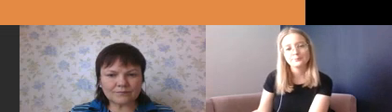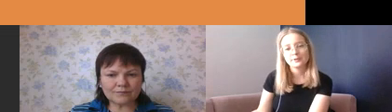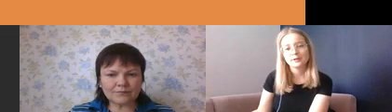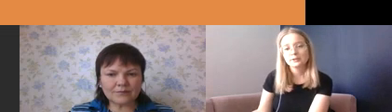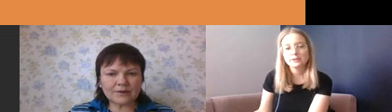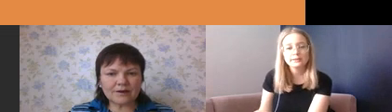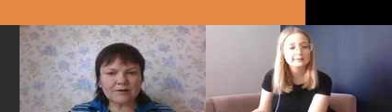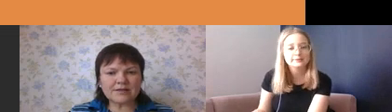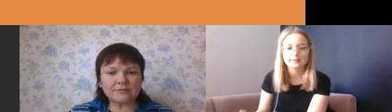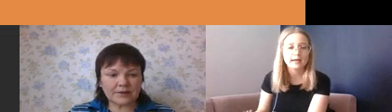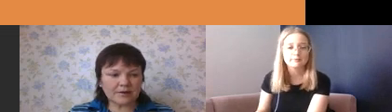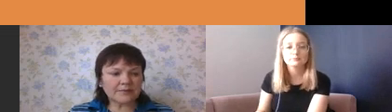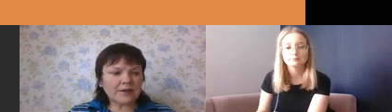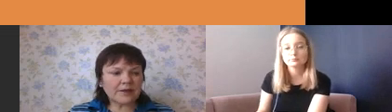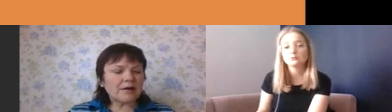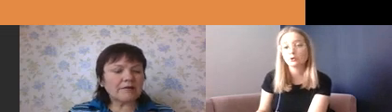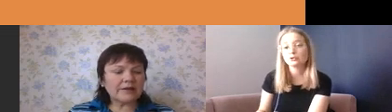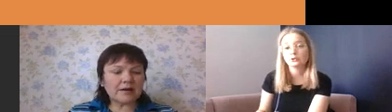ülekanda.